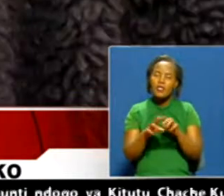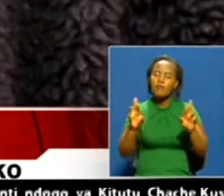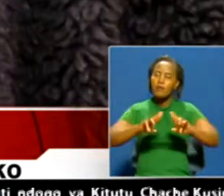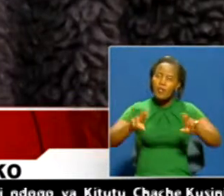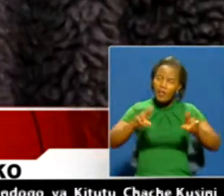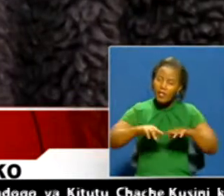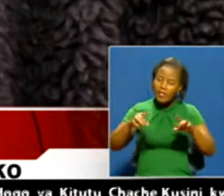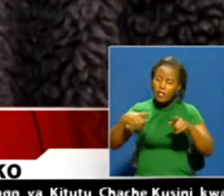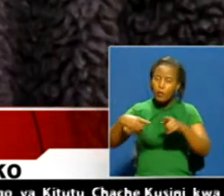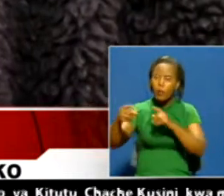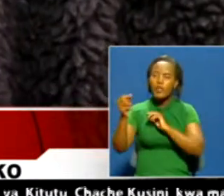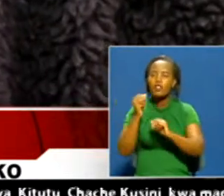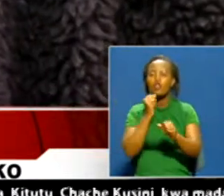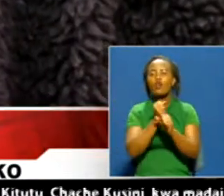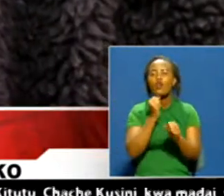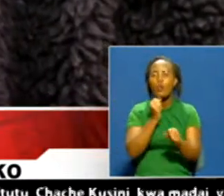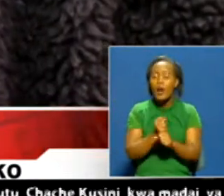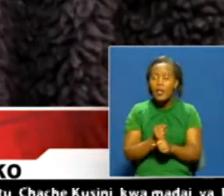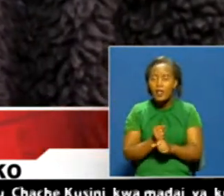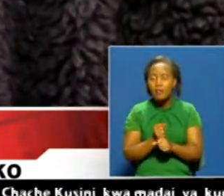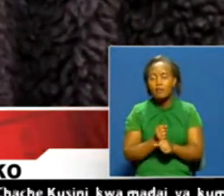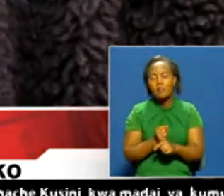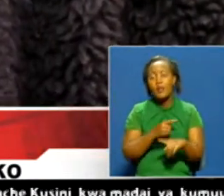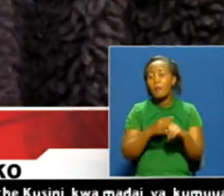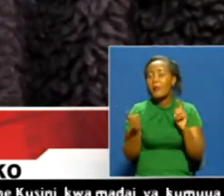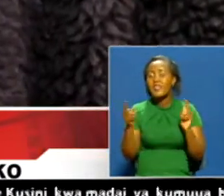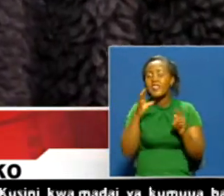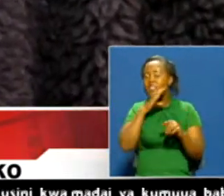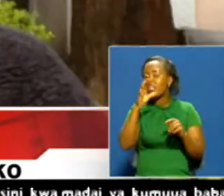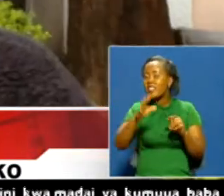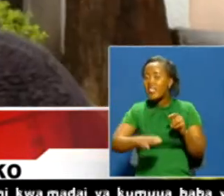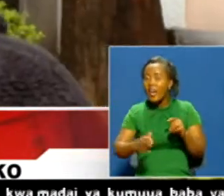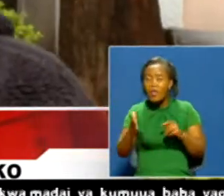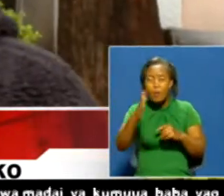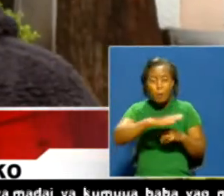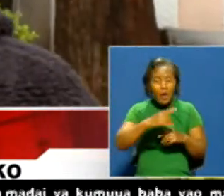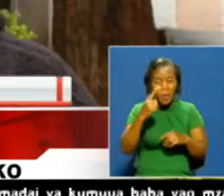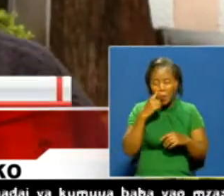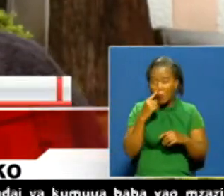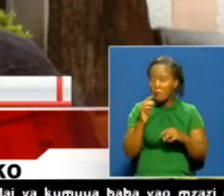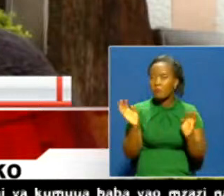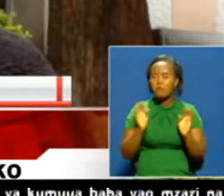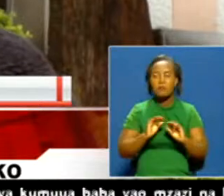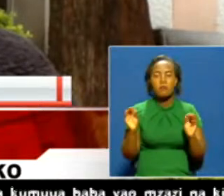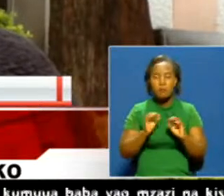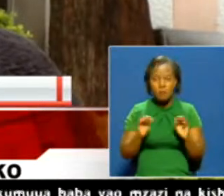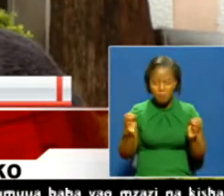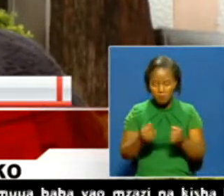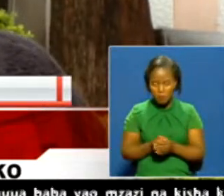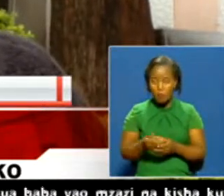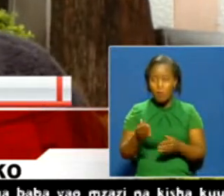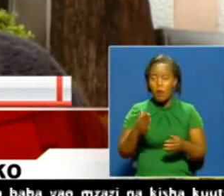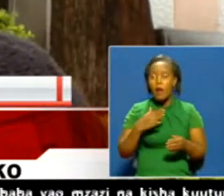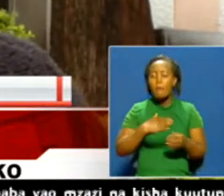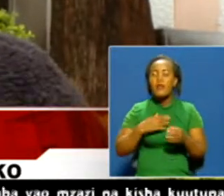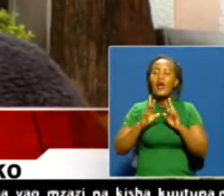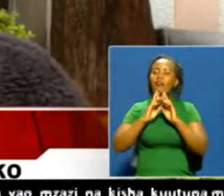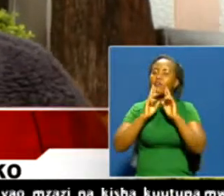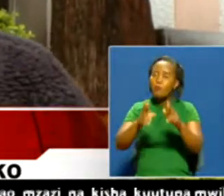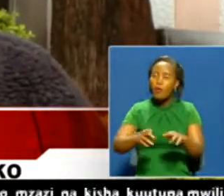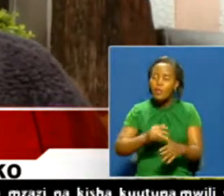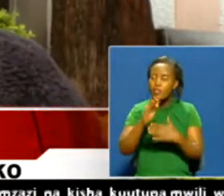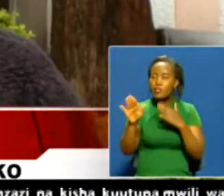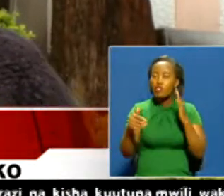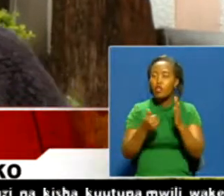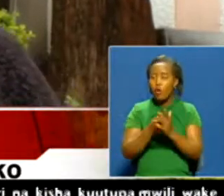nikaelekea kazini. Wakati huu alikwenda lakini hakurejea nyumbani. Nimeripot police station zote za Dandora